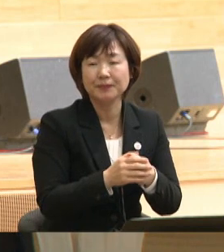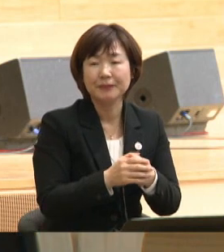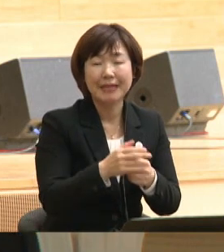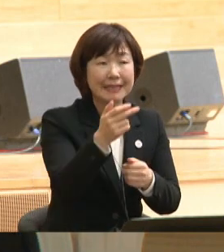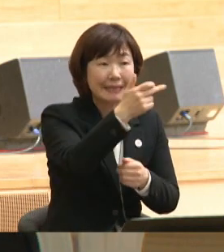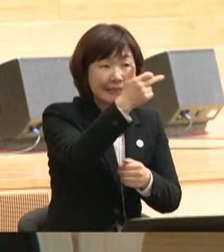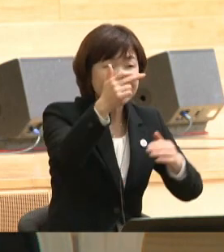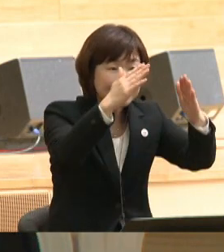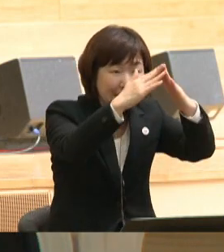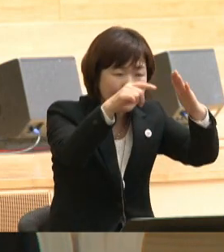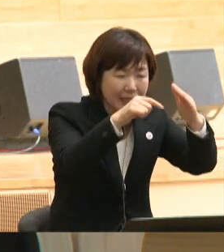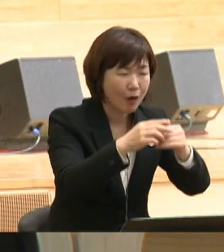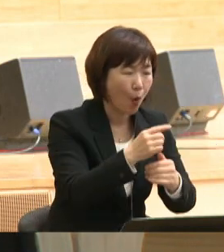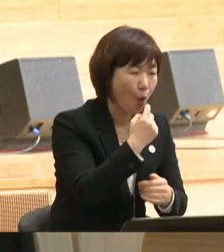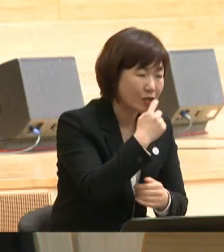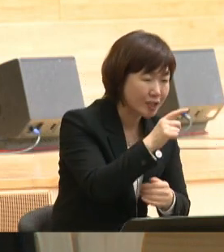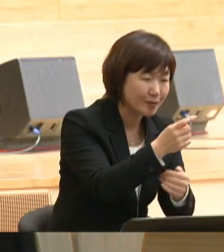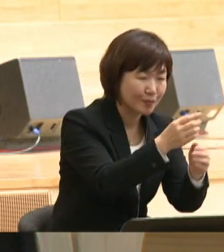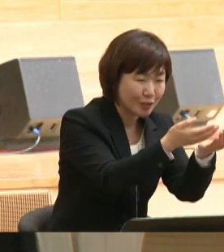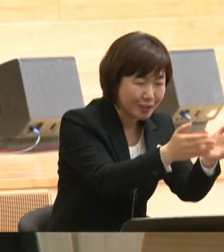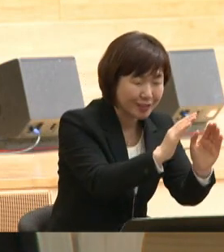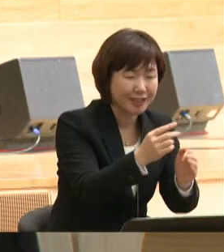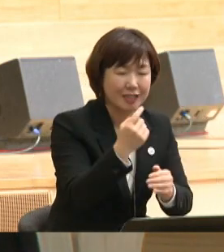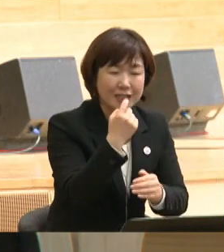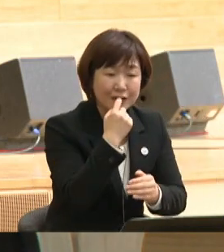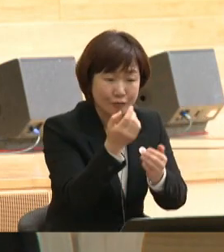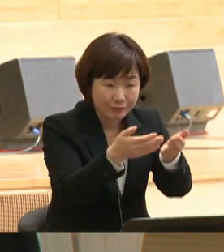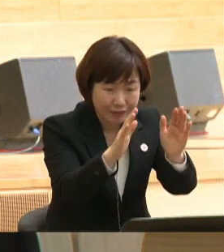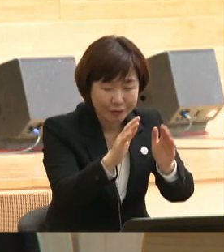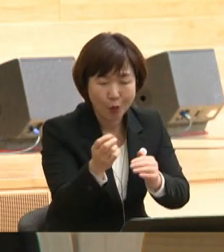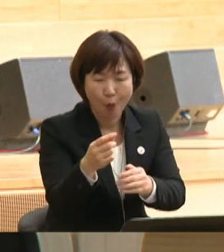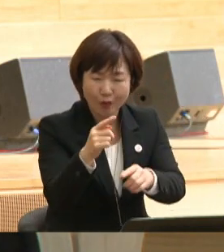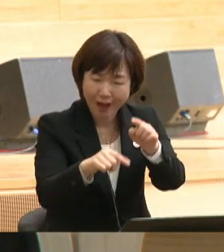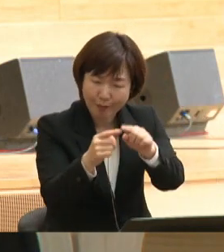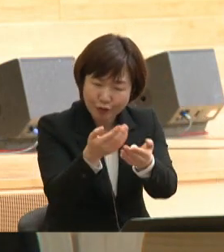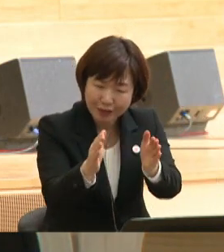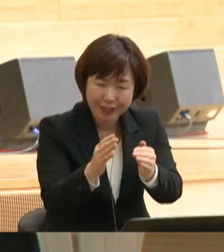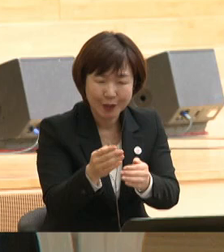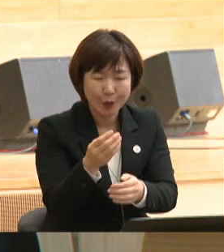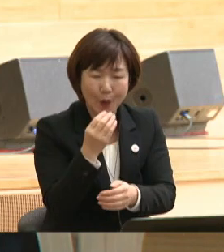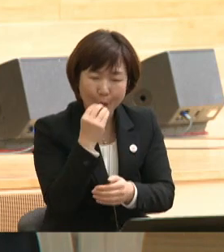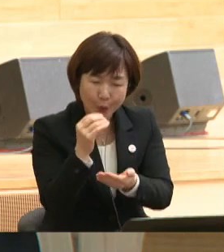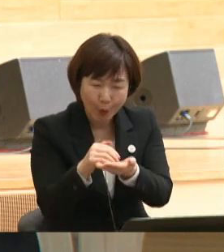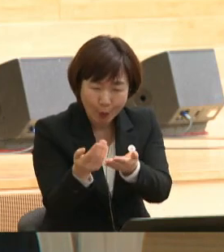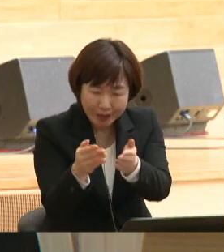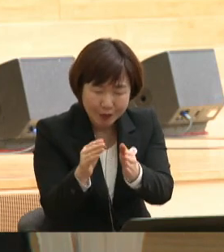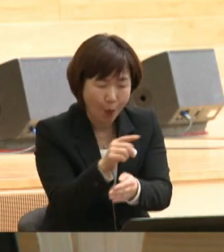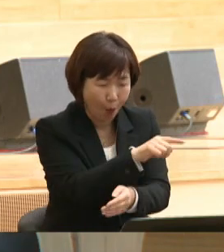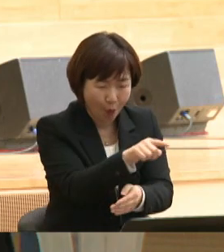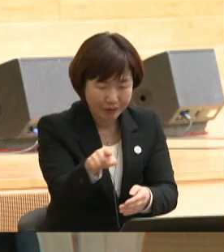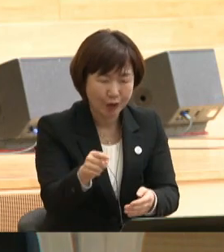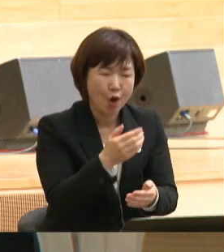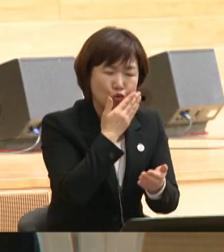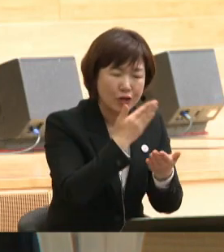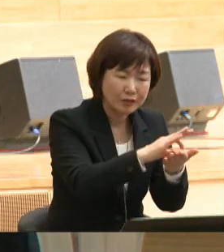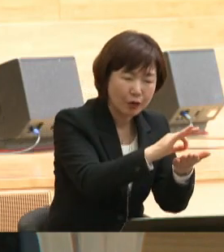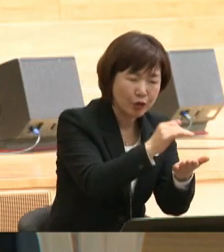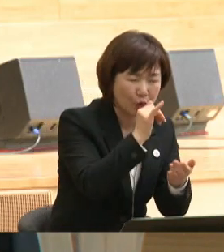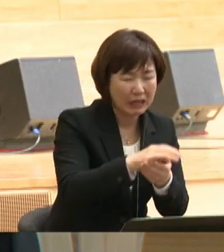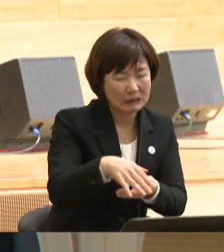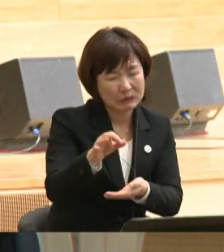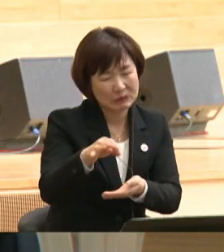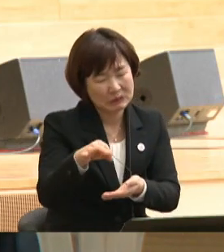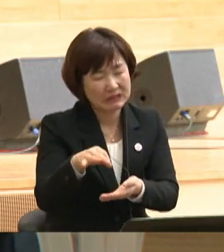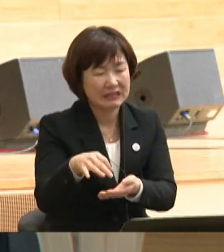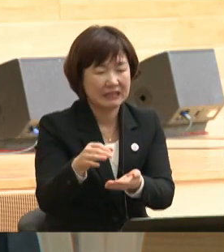볼게요 큰 집에는 근거름과 금 그릇과 은그릇뿐 아니라 나무그릇과 질그릇도 있어 귀하게 쓰는 것도 있고 천하게 쓰는